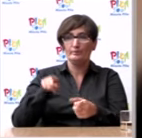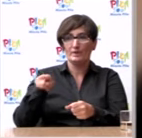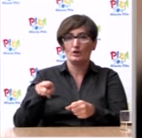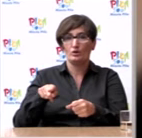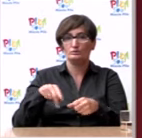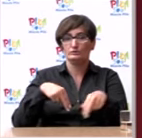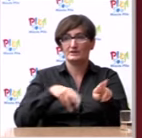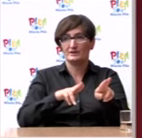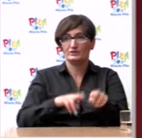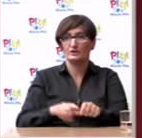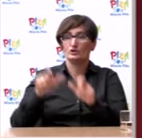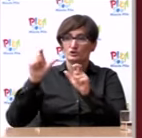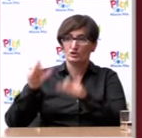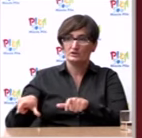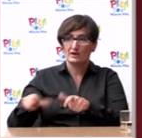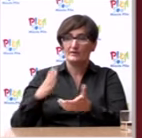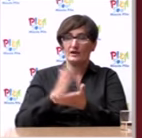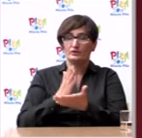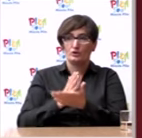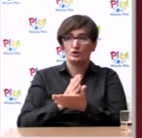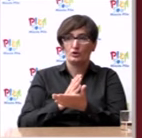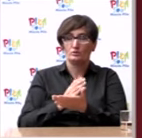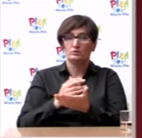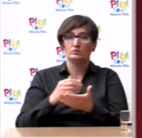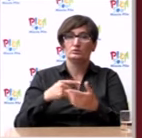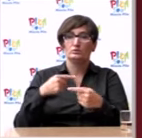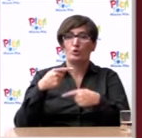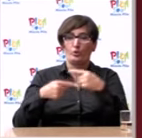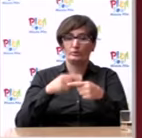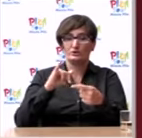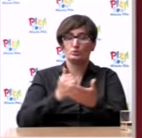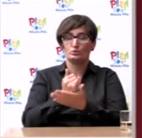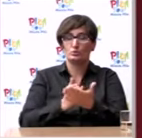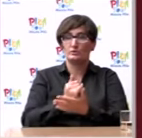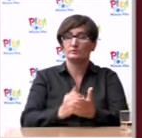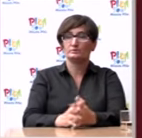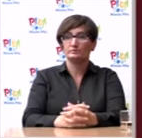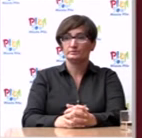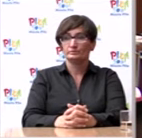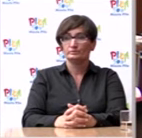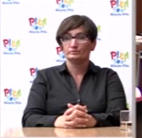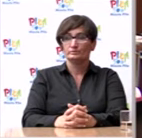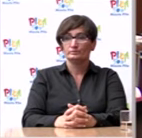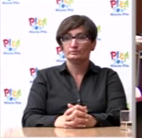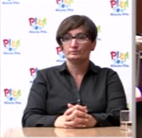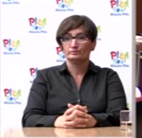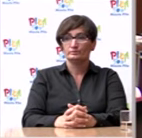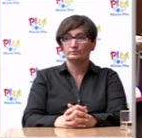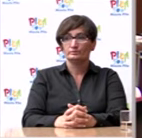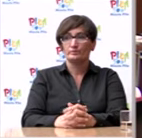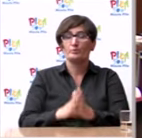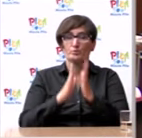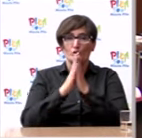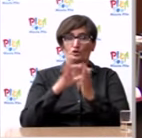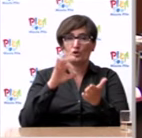przeznaczenia, pozostawiając przeznaczenie usługowe i produkcyjne na tym obszarze. Dziękuję. Dziękuję bardzo. Poproszę